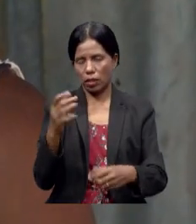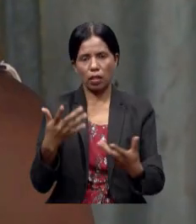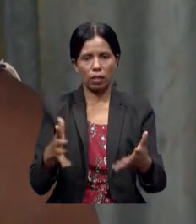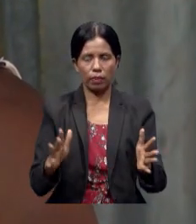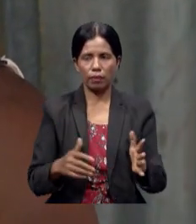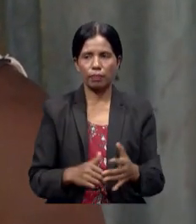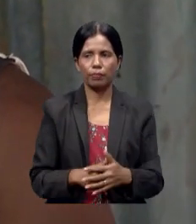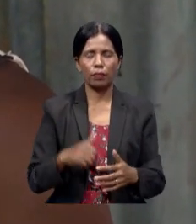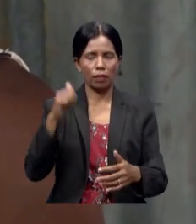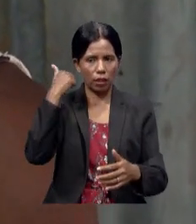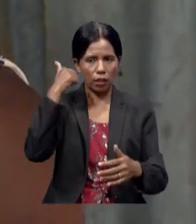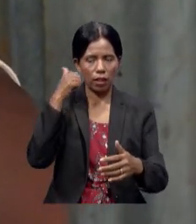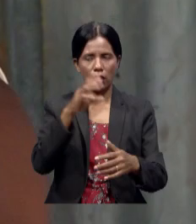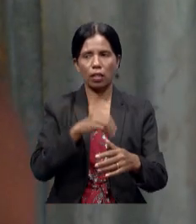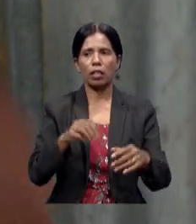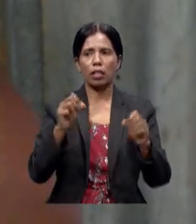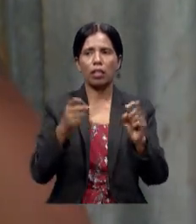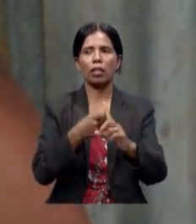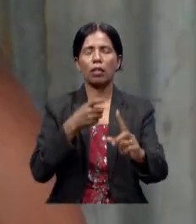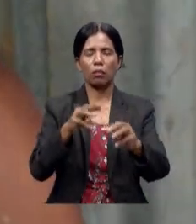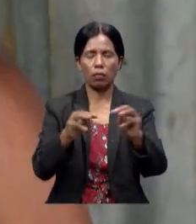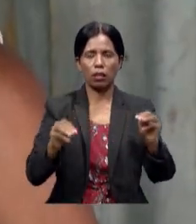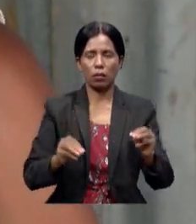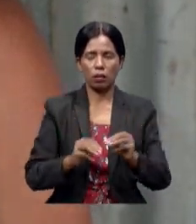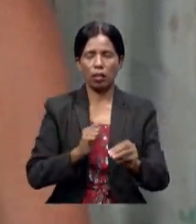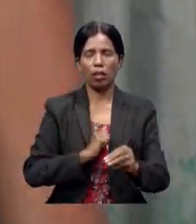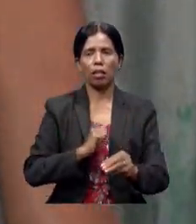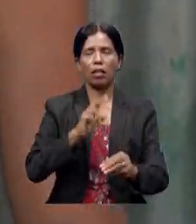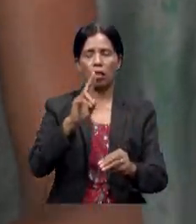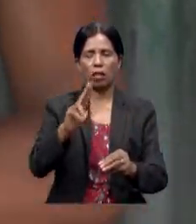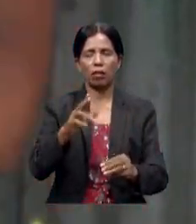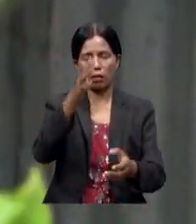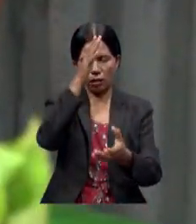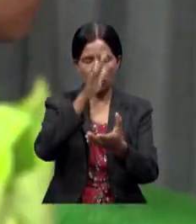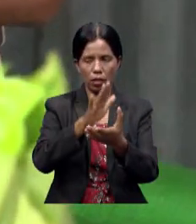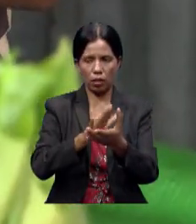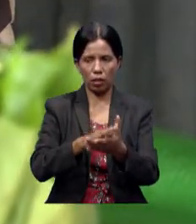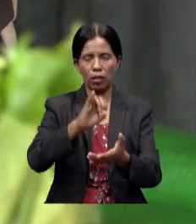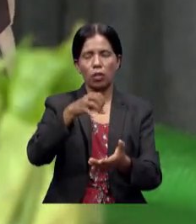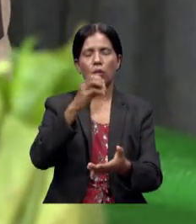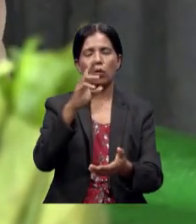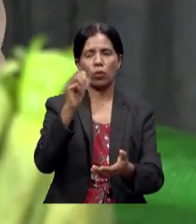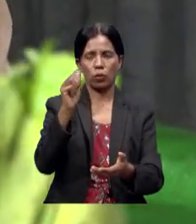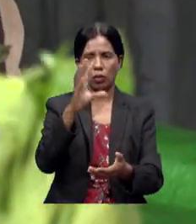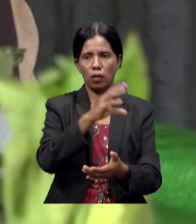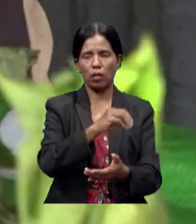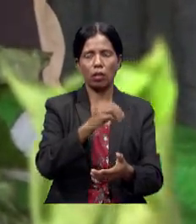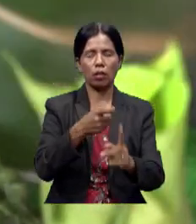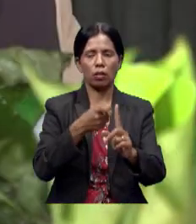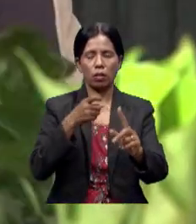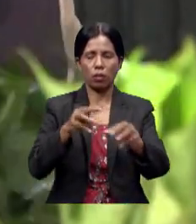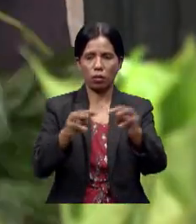Tia Filomena Pereira origem husi município Aileu, nye kawin João das Neves Matebian origem